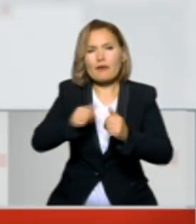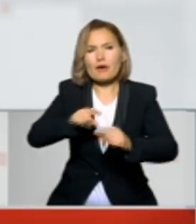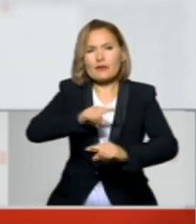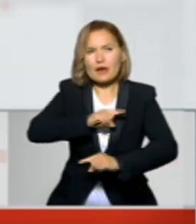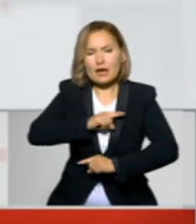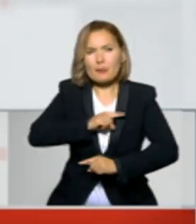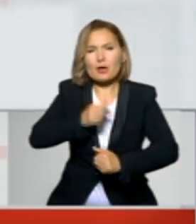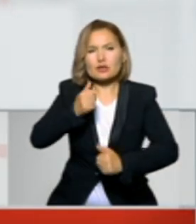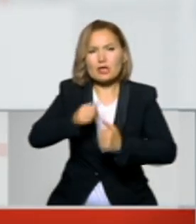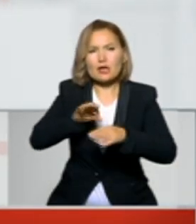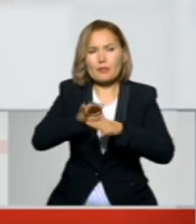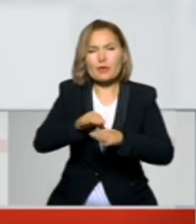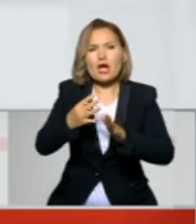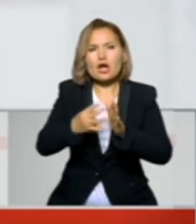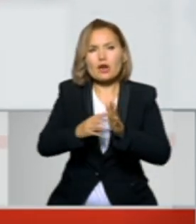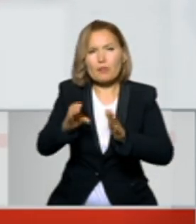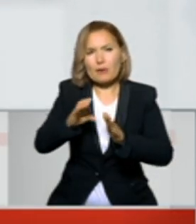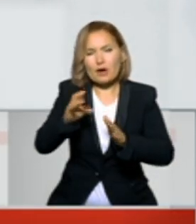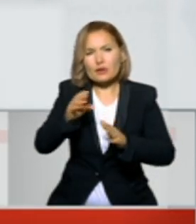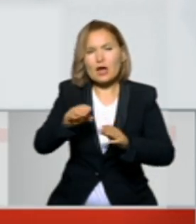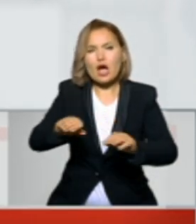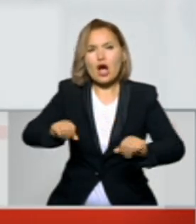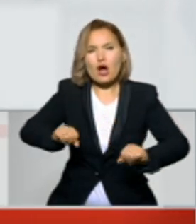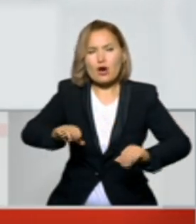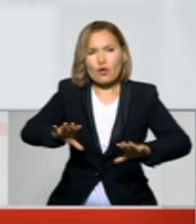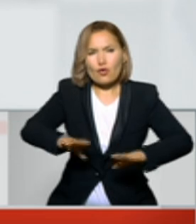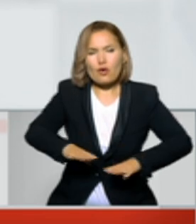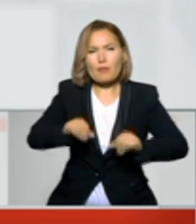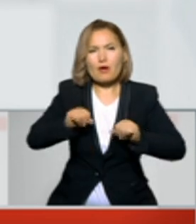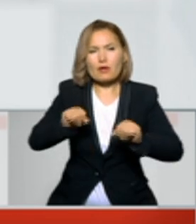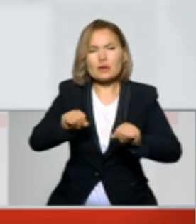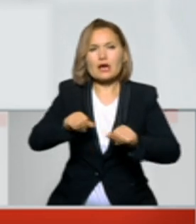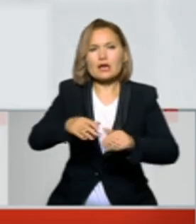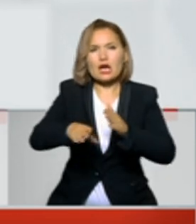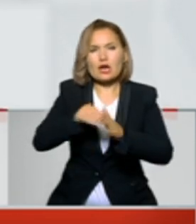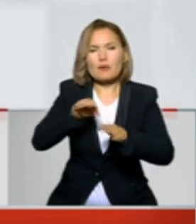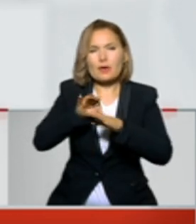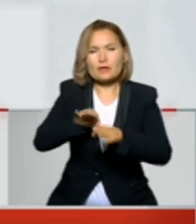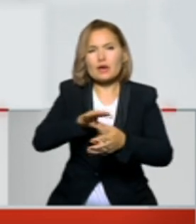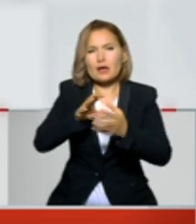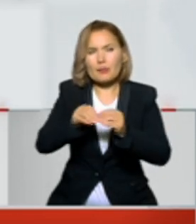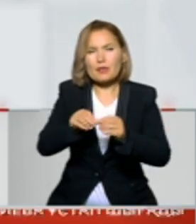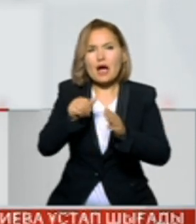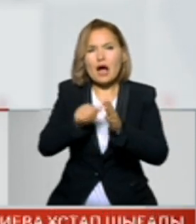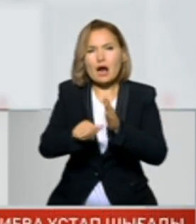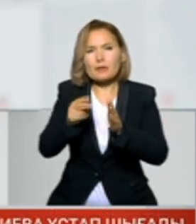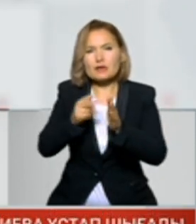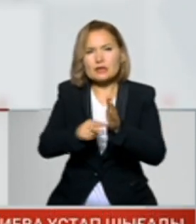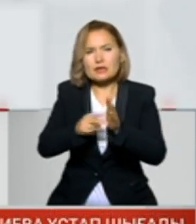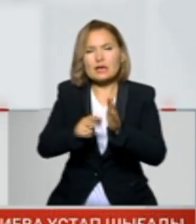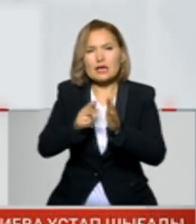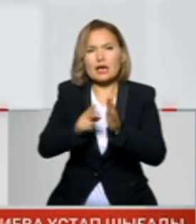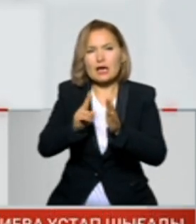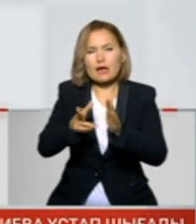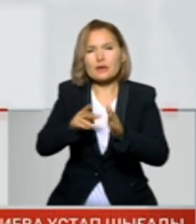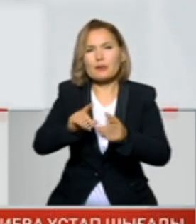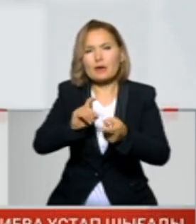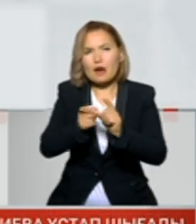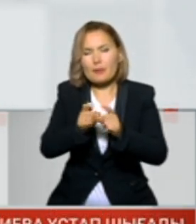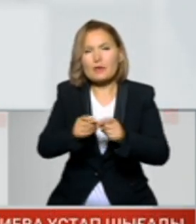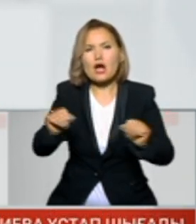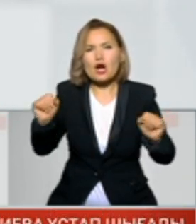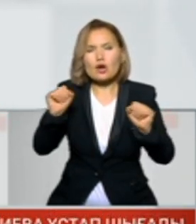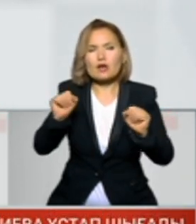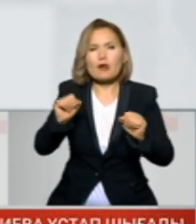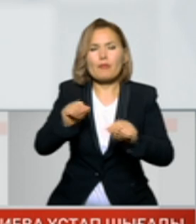финалдық сайыстар болады. 9-ші қыркүйекте көкпардан іріктеу басталады. Аударыспақтан 60-70-80 келілердегі